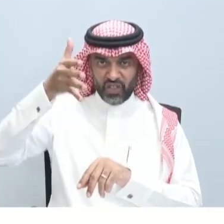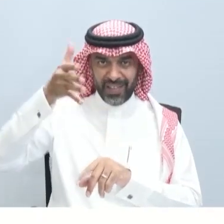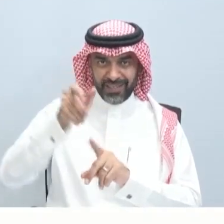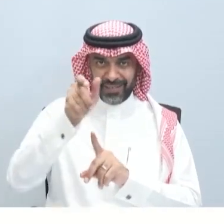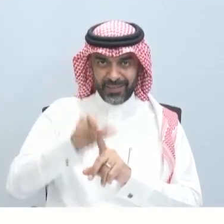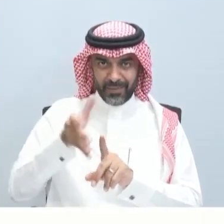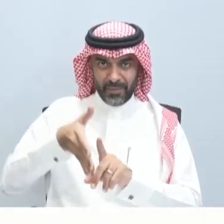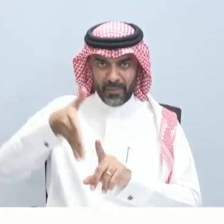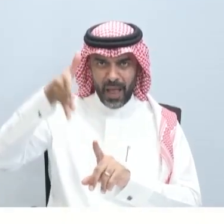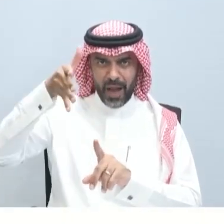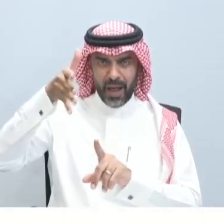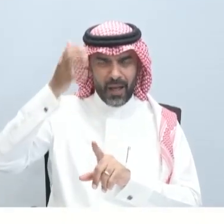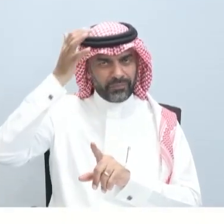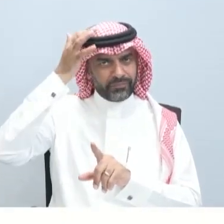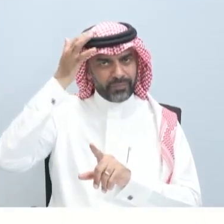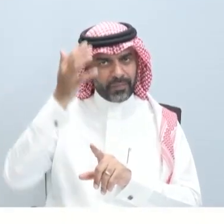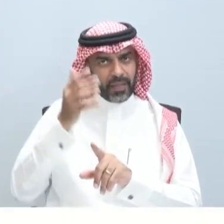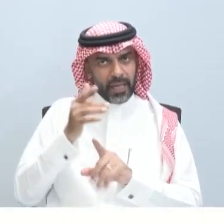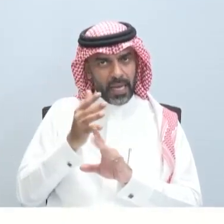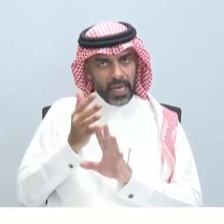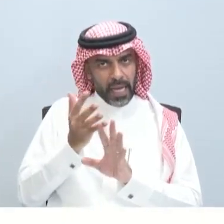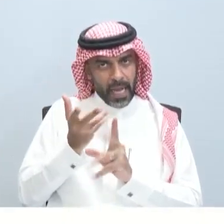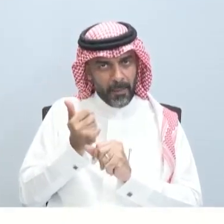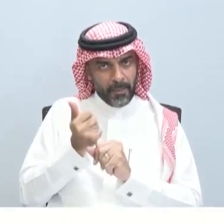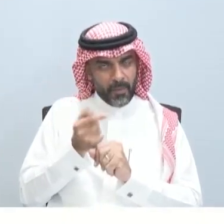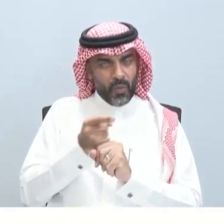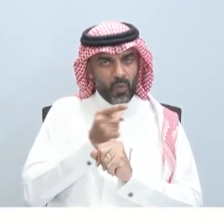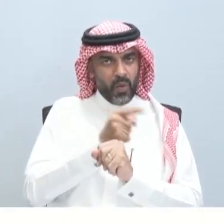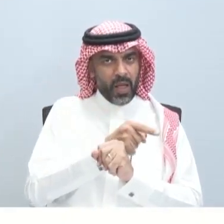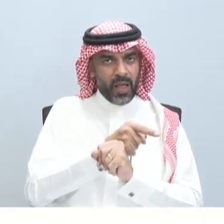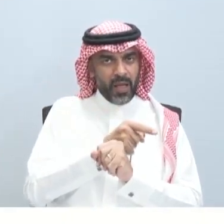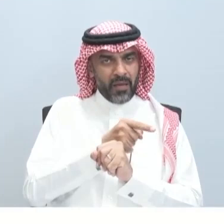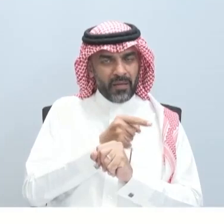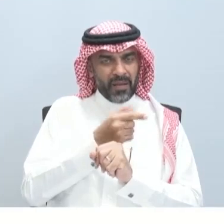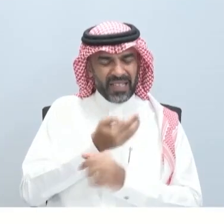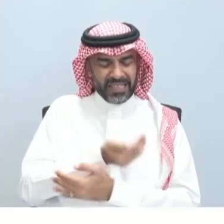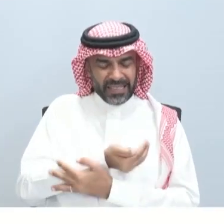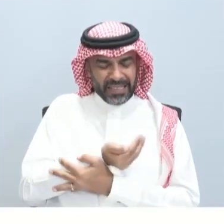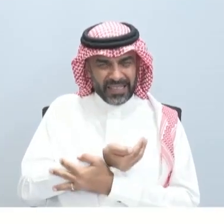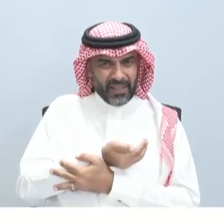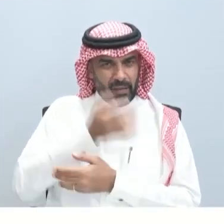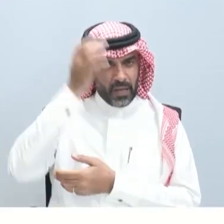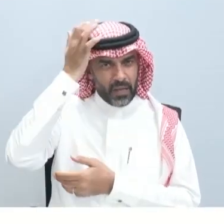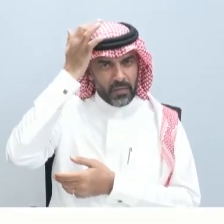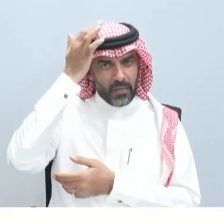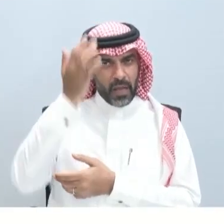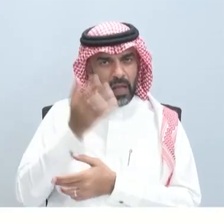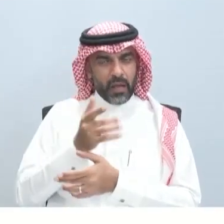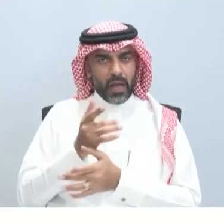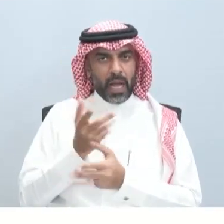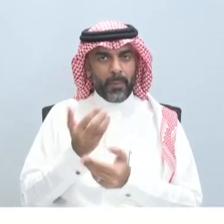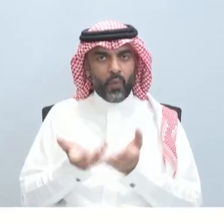هنا يقول بارك الله فيكم ما الفرق بين كتله دماغ الشخص البالغ وكتل الدماغ الطفل حديث